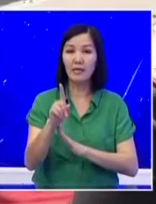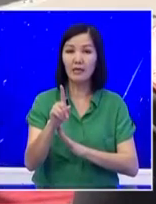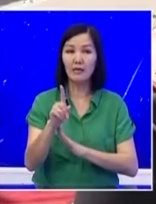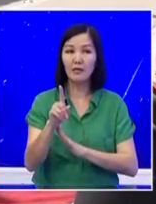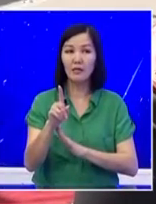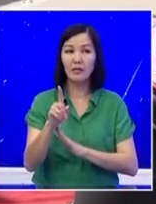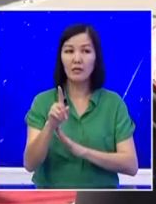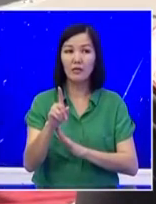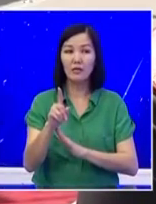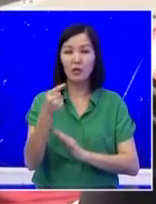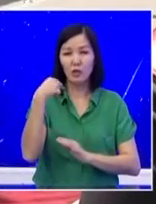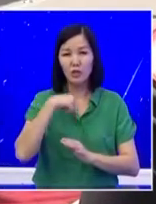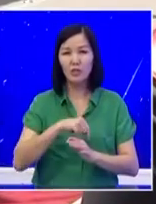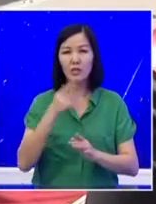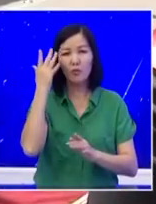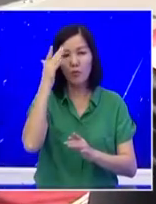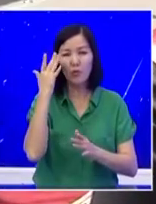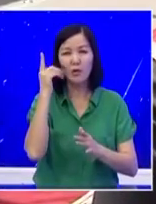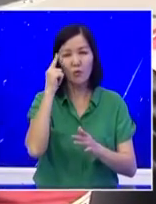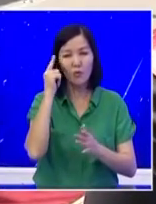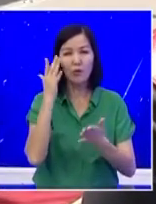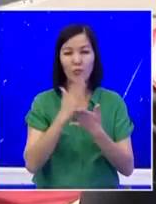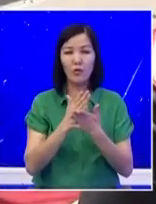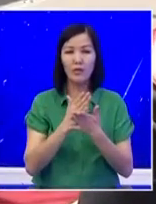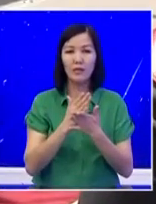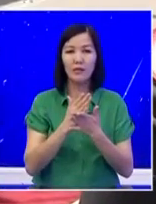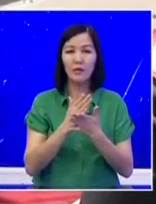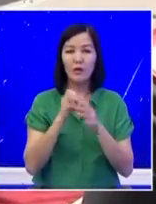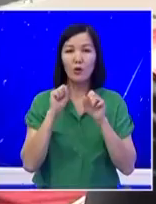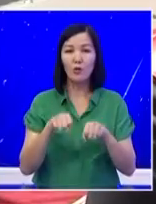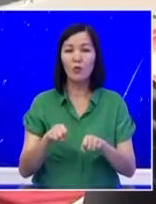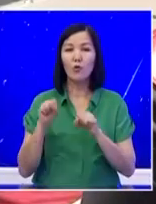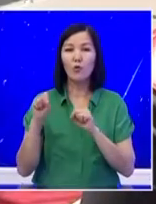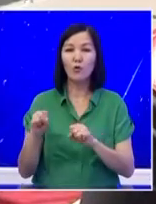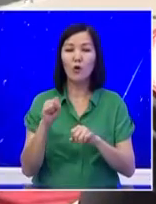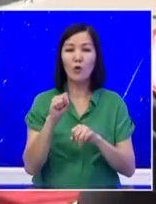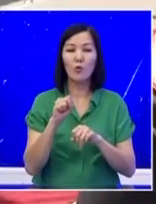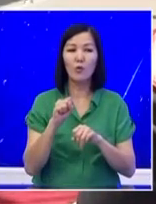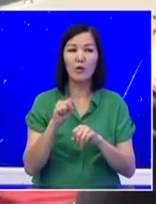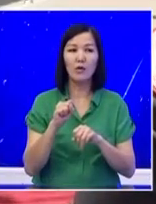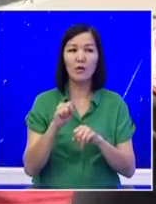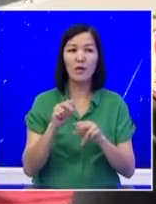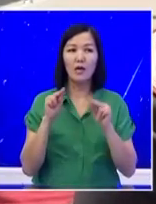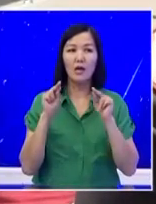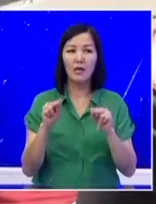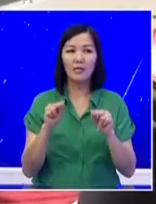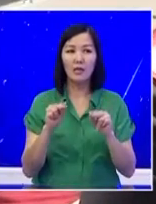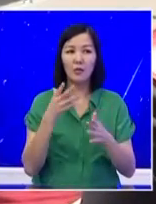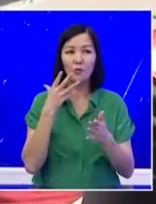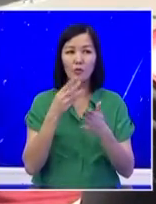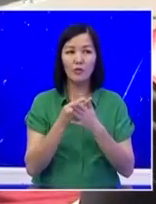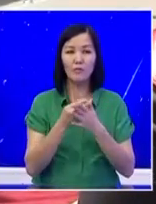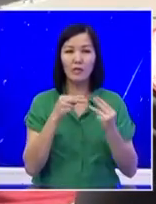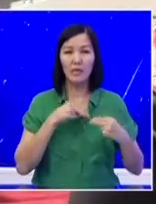бір өзінің мақсаты болады. Сонда менің бір мақсатым ол құқық қорғау органдарында адал, өзімнің тек